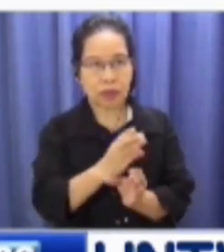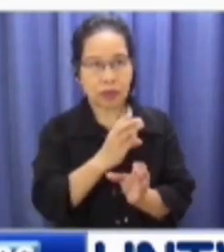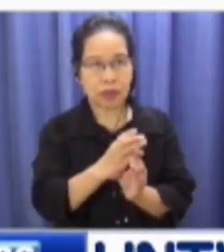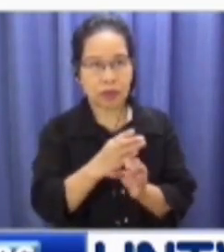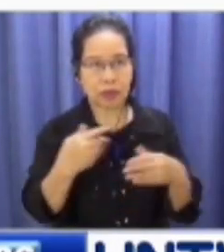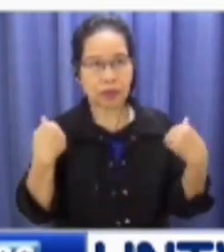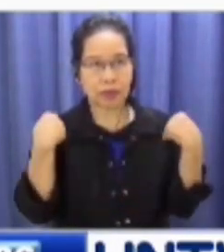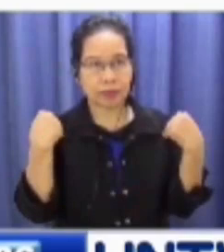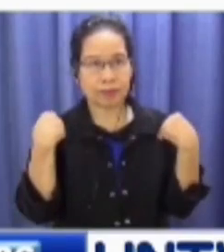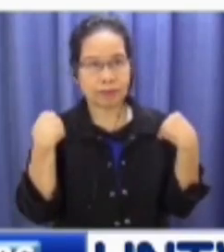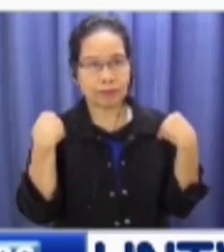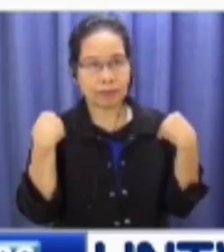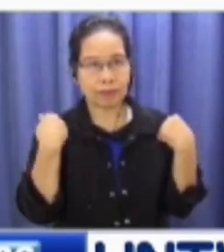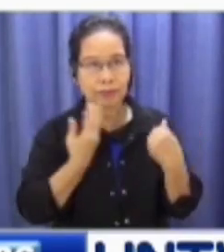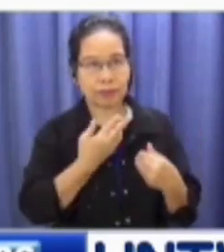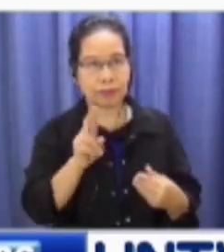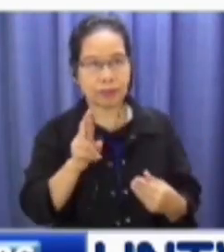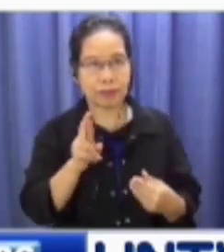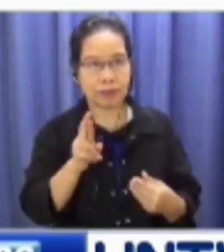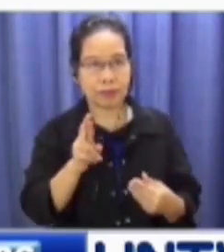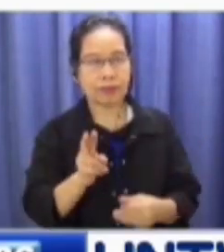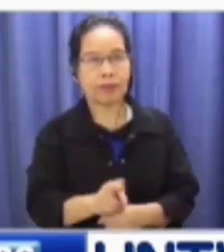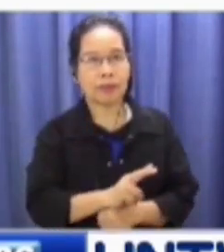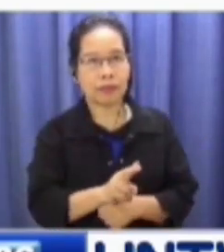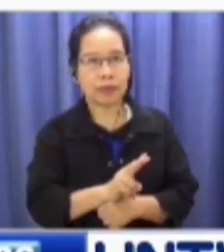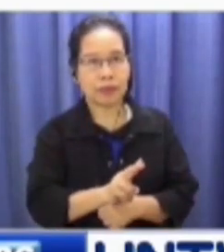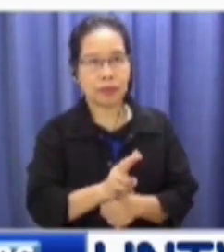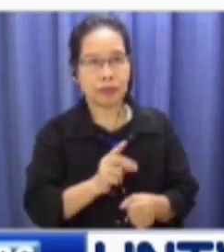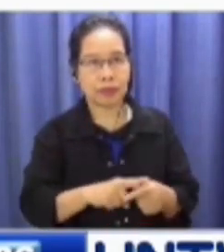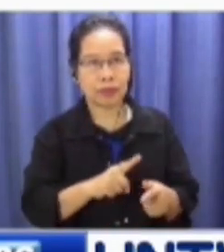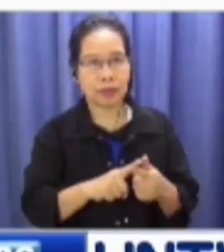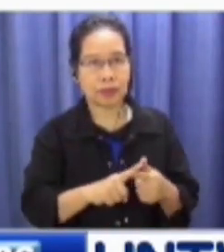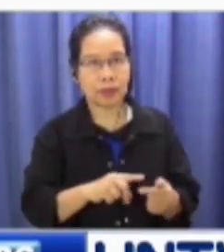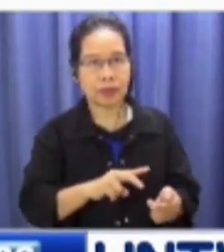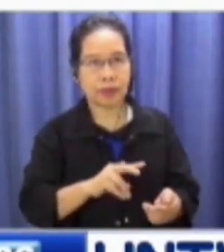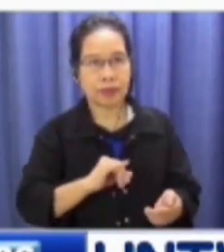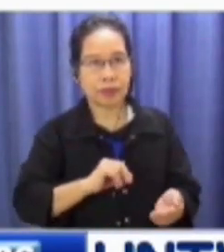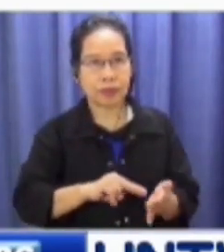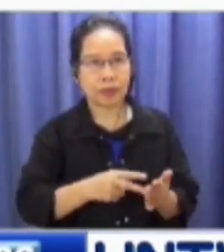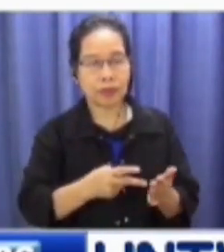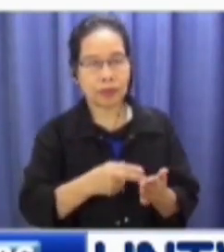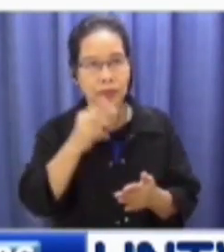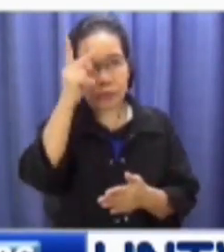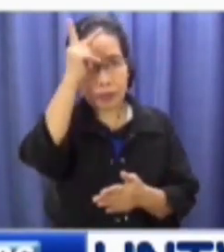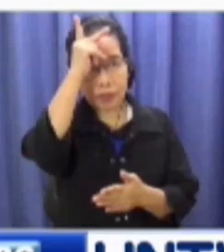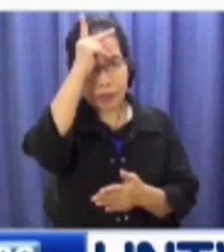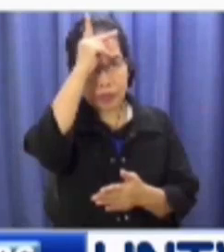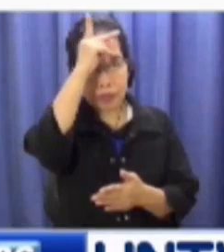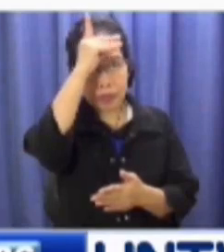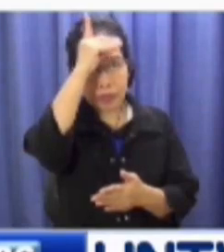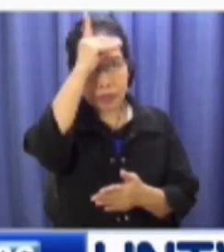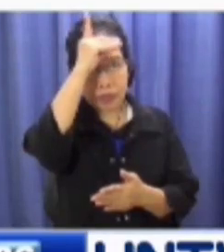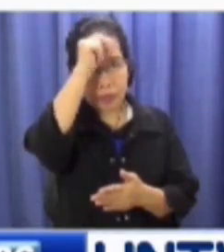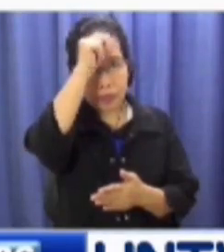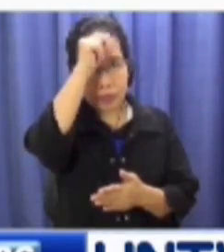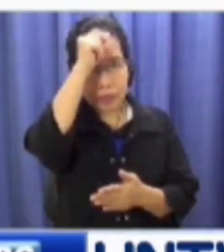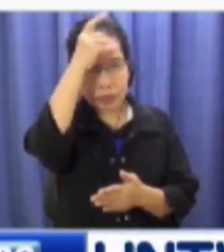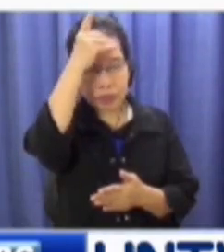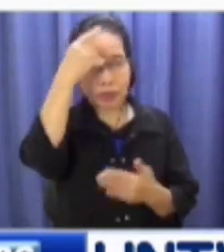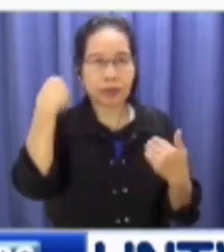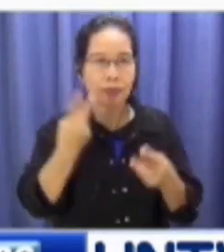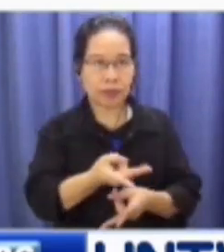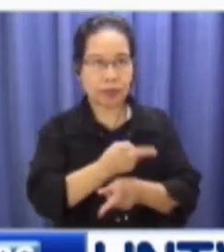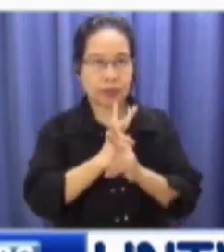po, mas maganda gamitin. So ang ibig ko pong sabihin, Kuya Daniel, na kung may mahihiram, kung